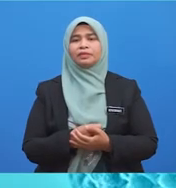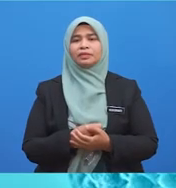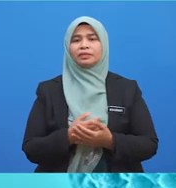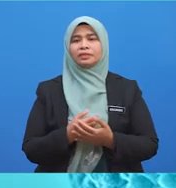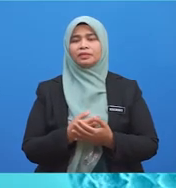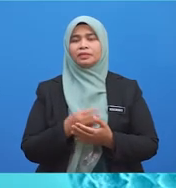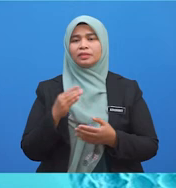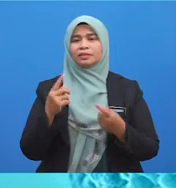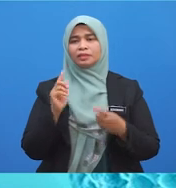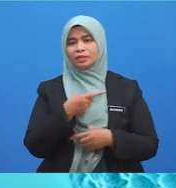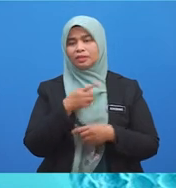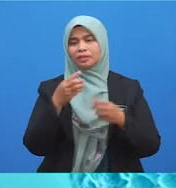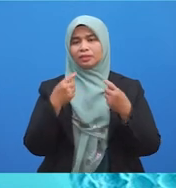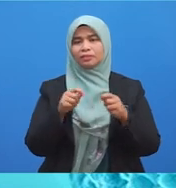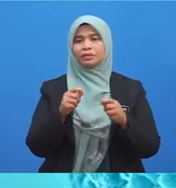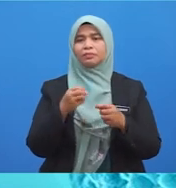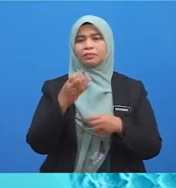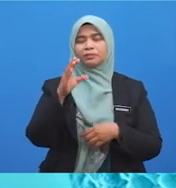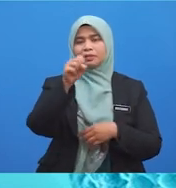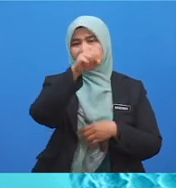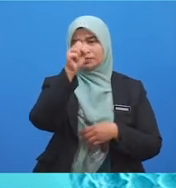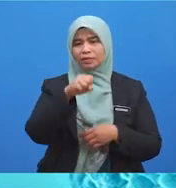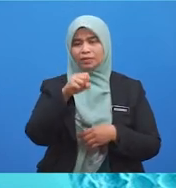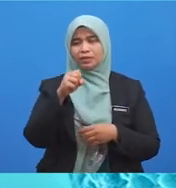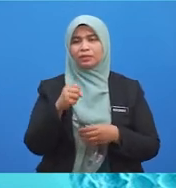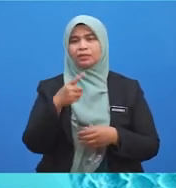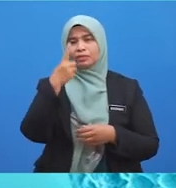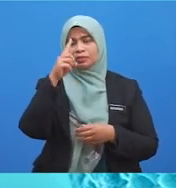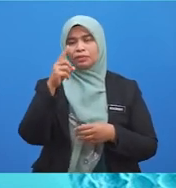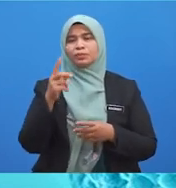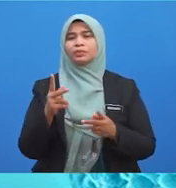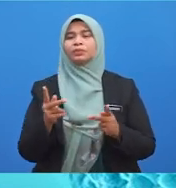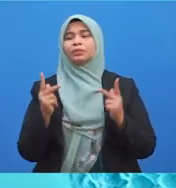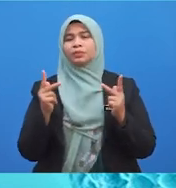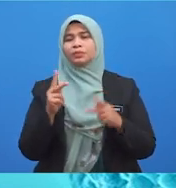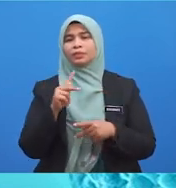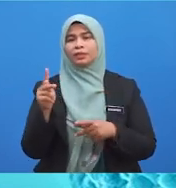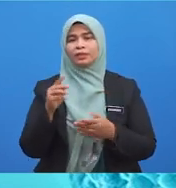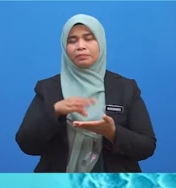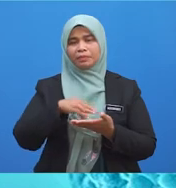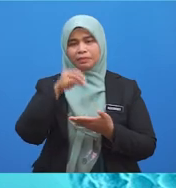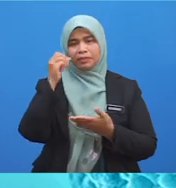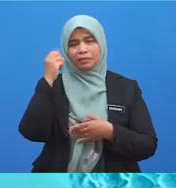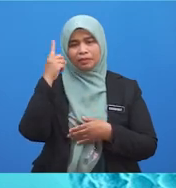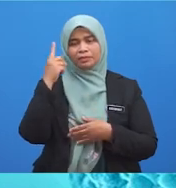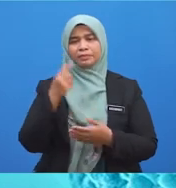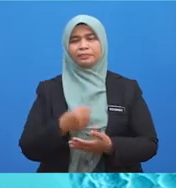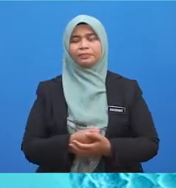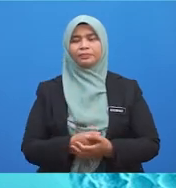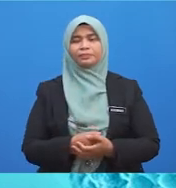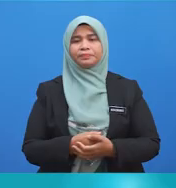kata kita cuba beberapa soalan bagi mengukuhkan lagi pemahaman anda.